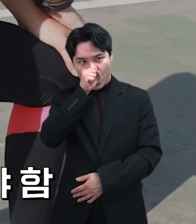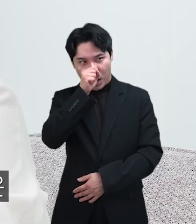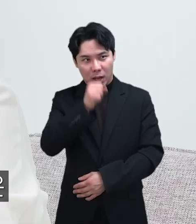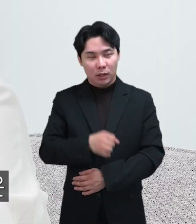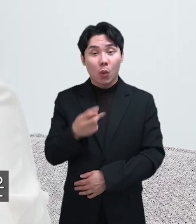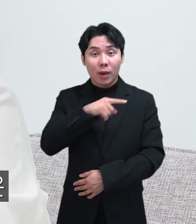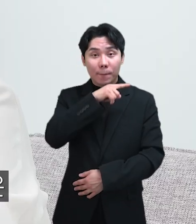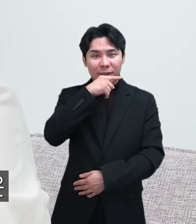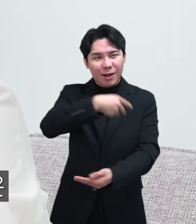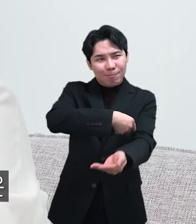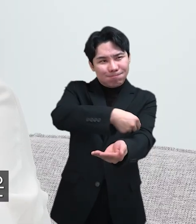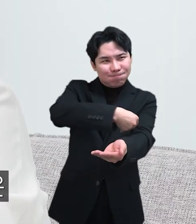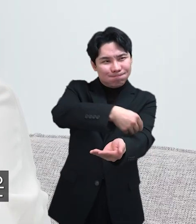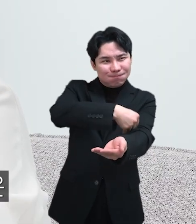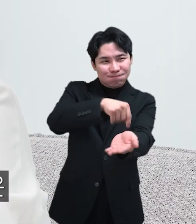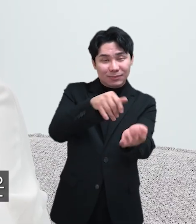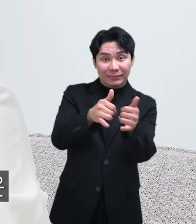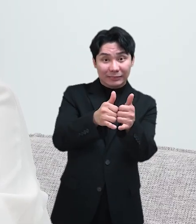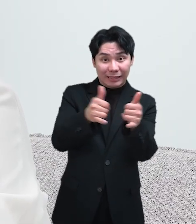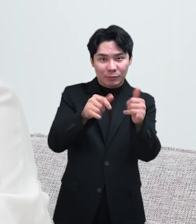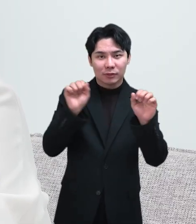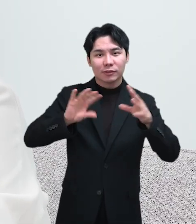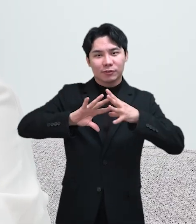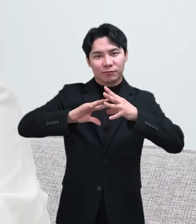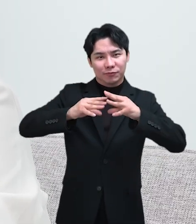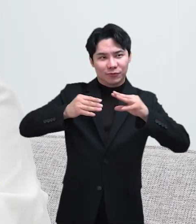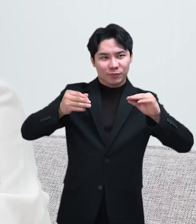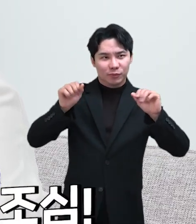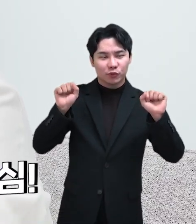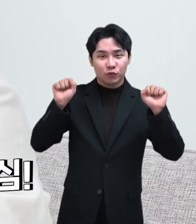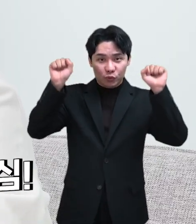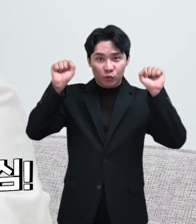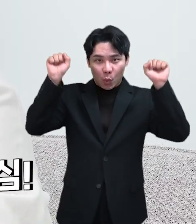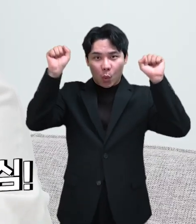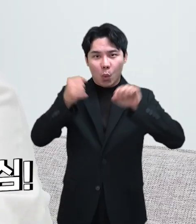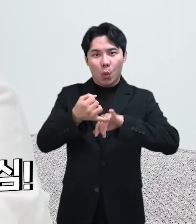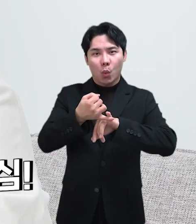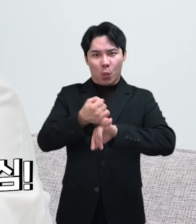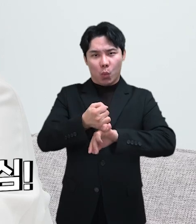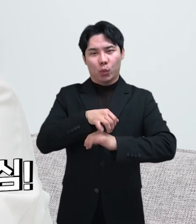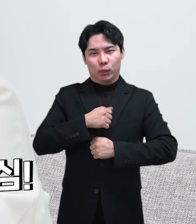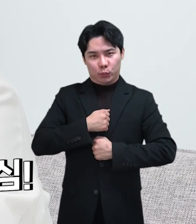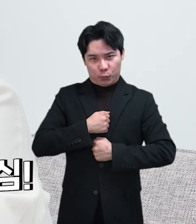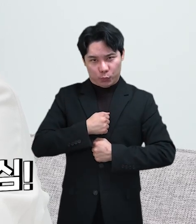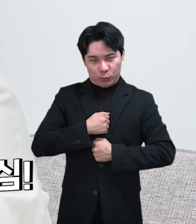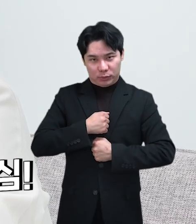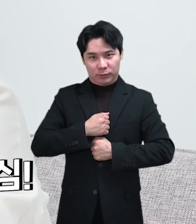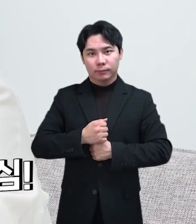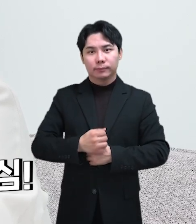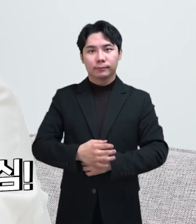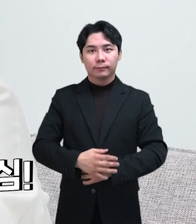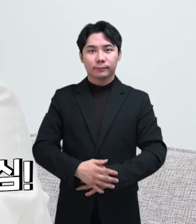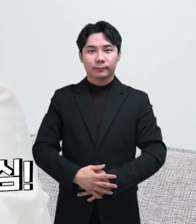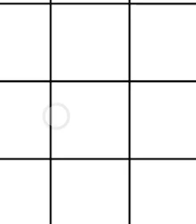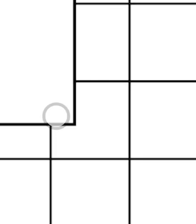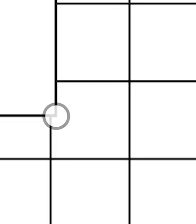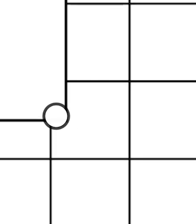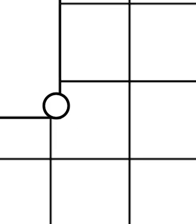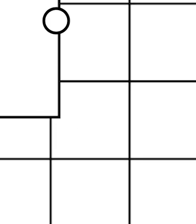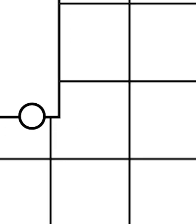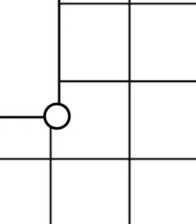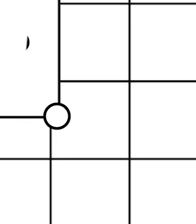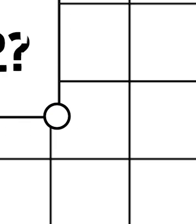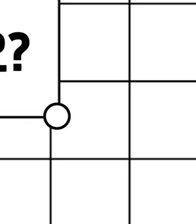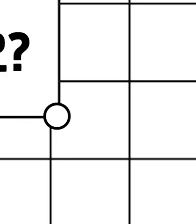좋습니다. 혈액 투석하는 동정맥류가 있는 분들은 이 스트레칭 할 때 혹시 혈관이 눌리지 않도록 조금 조심은 하셔야 합니다.